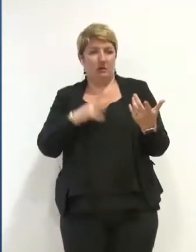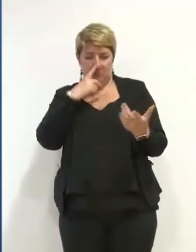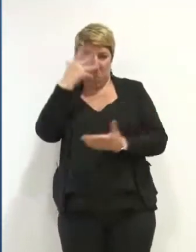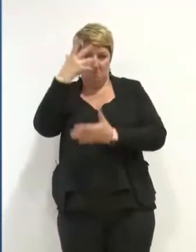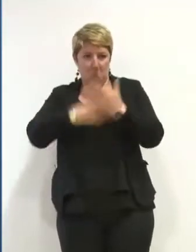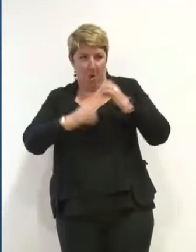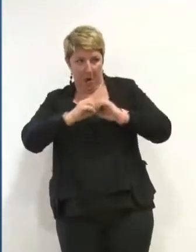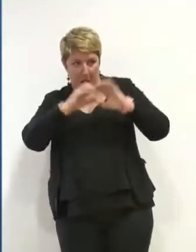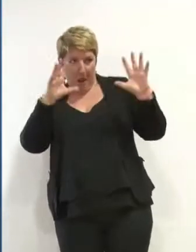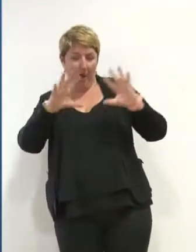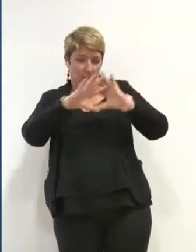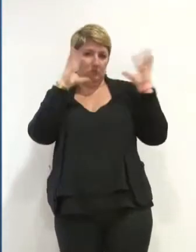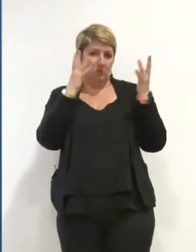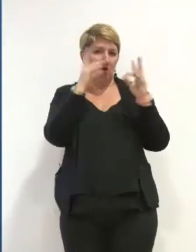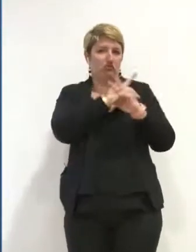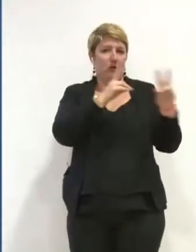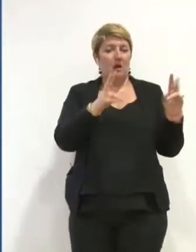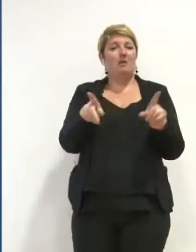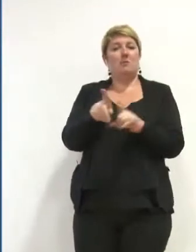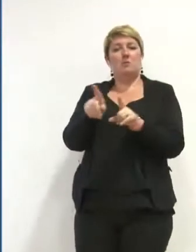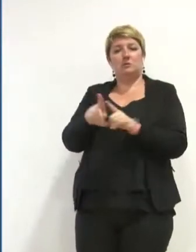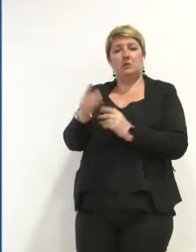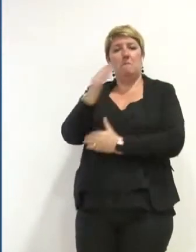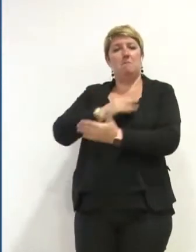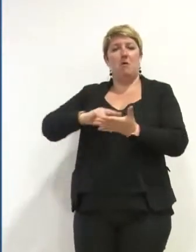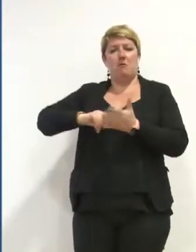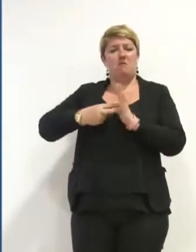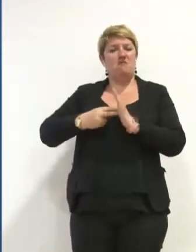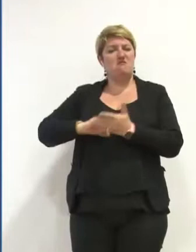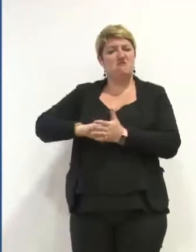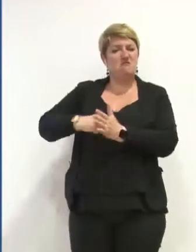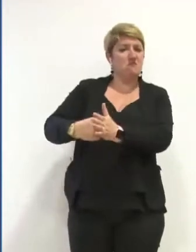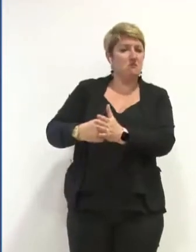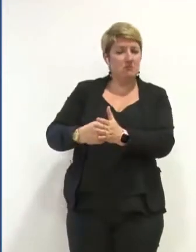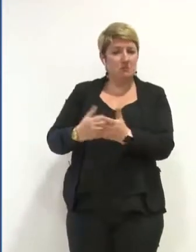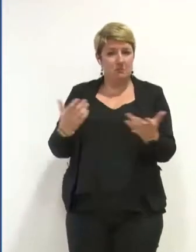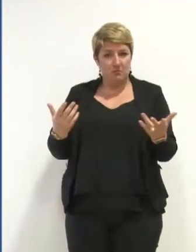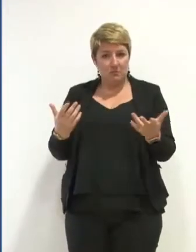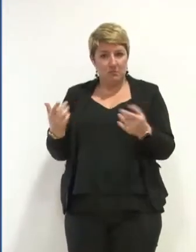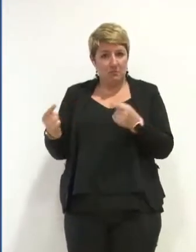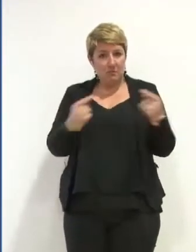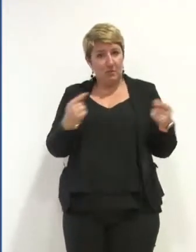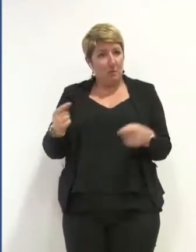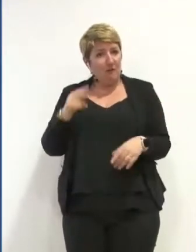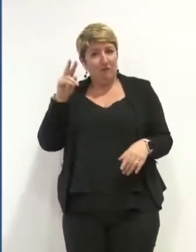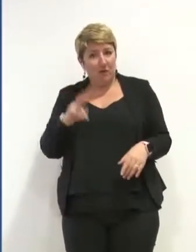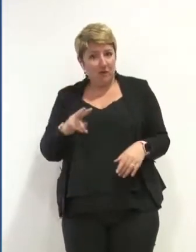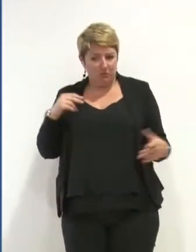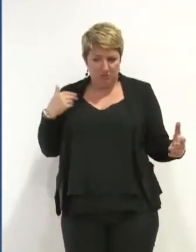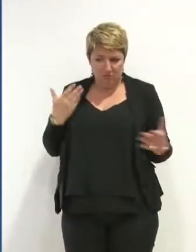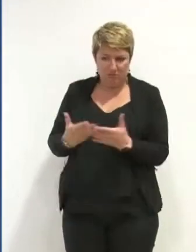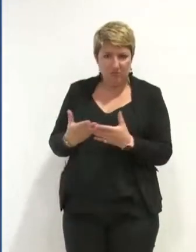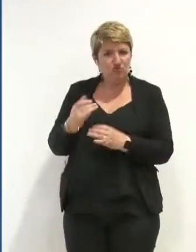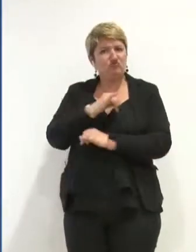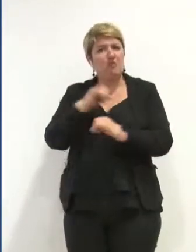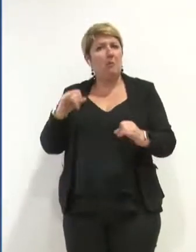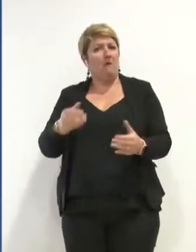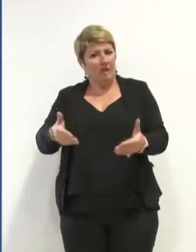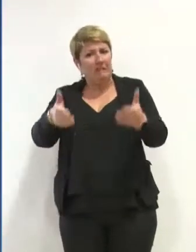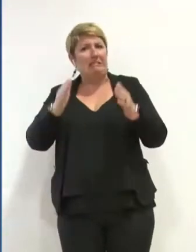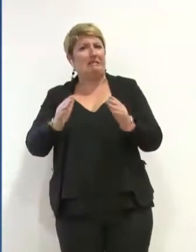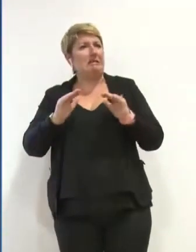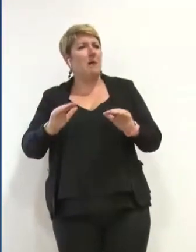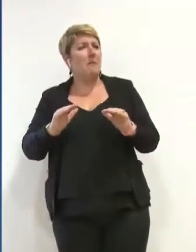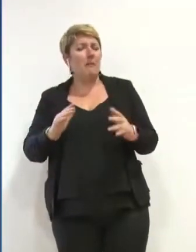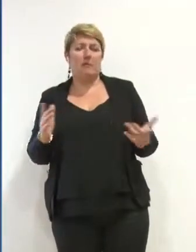autour d'un plan d'austérité, en particulier ce dernier n'ayant jamais donné lieu à un débat sérieux, notamment parce que les